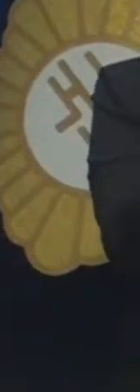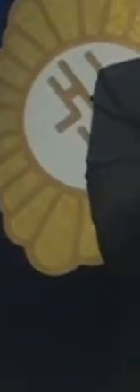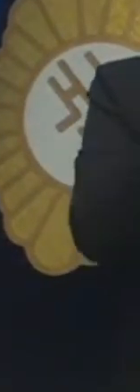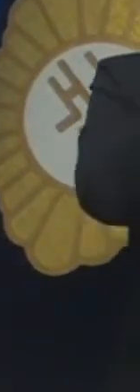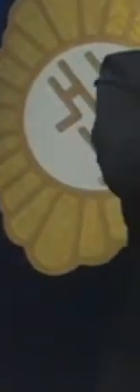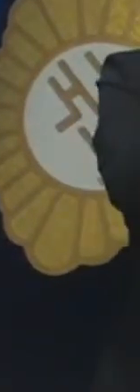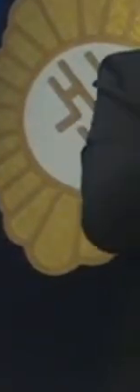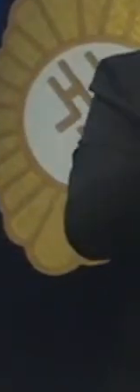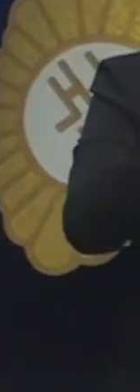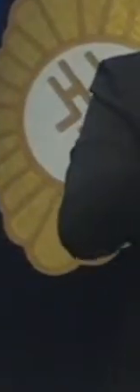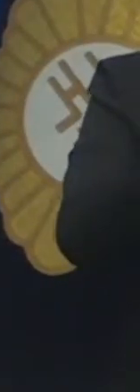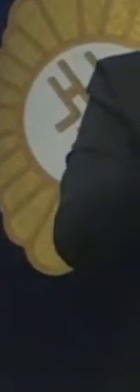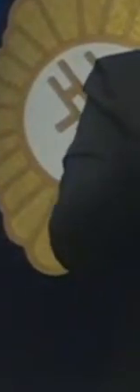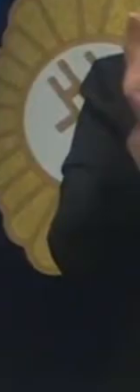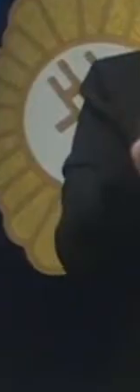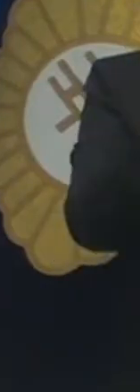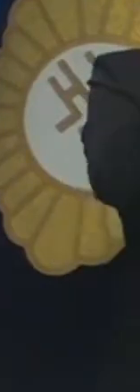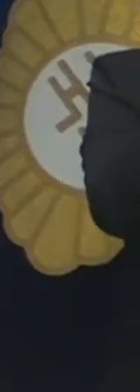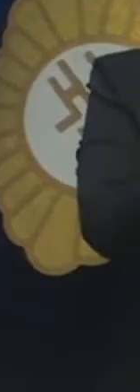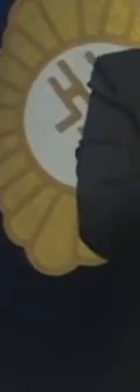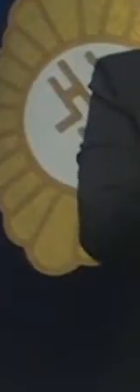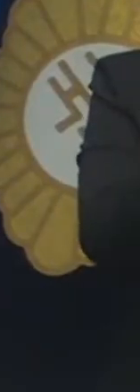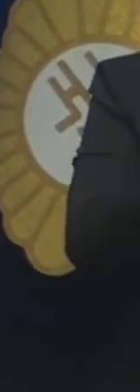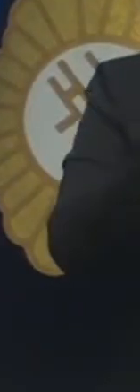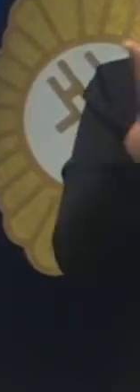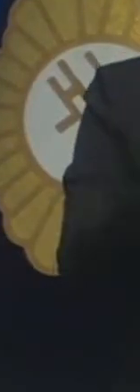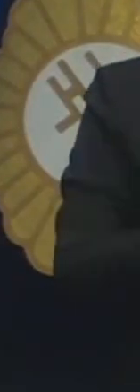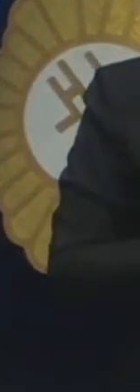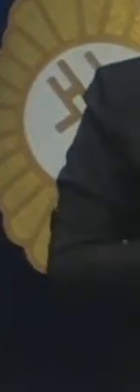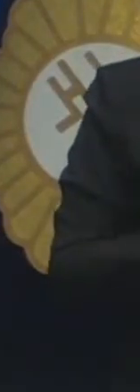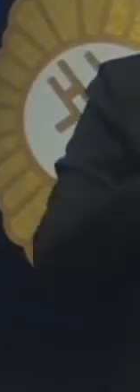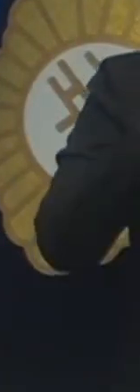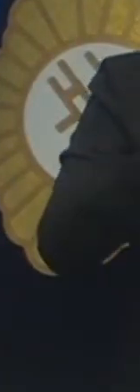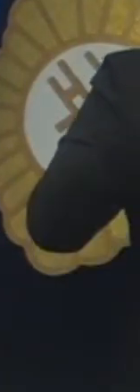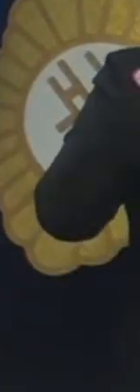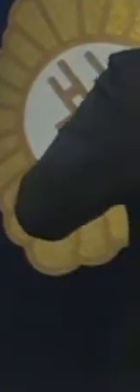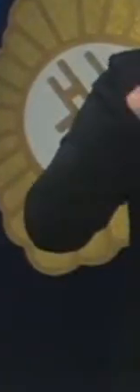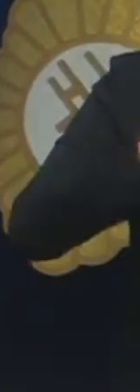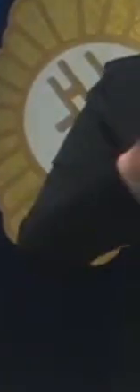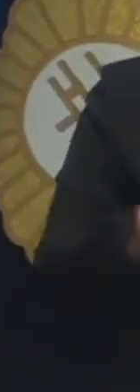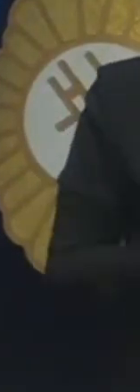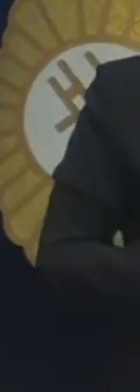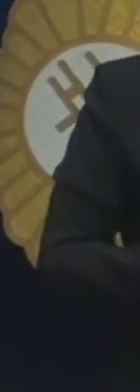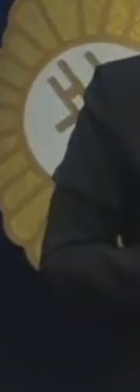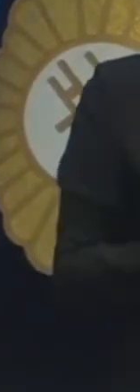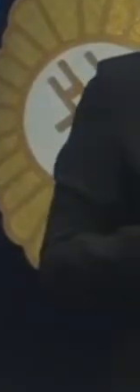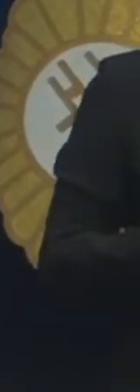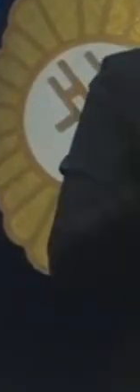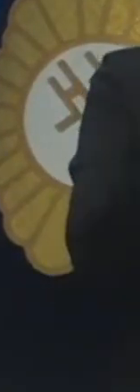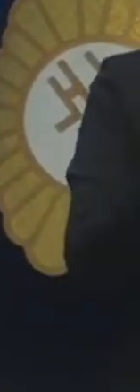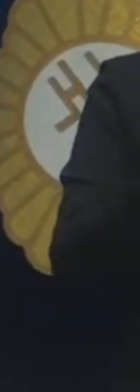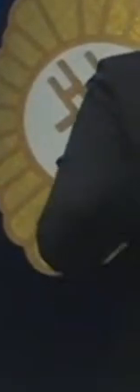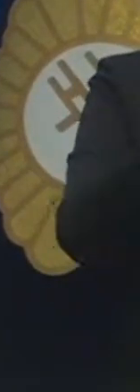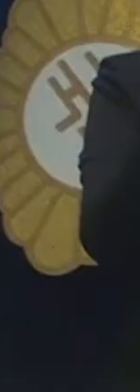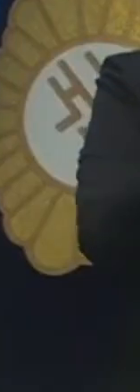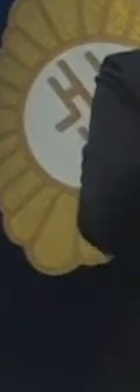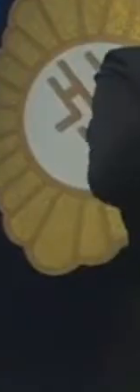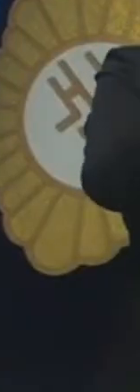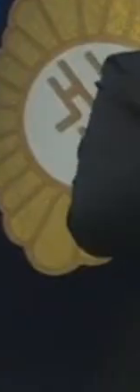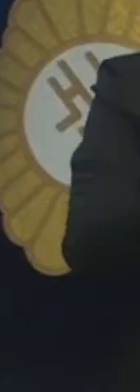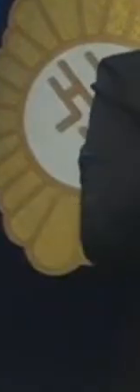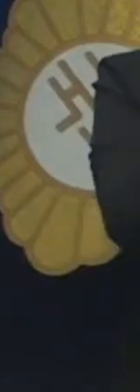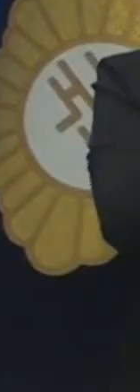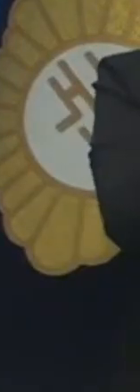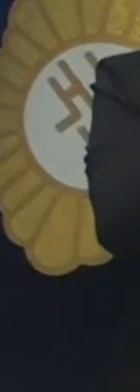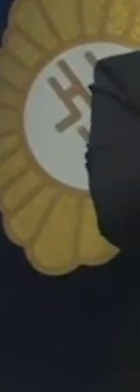통해 홈플러스 정상화에 나서야 합니다. 이에 간곡히 바라건대 빠른 시간 내에 국회에서